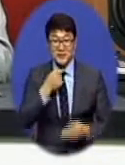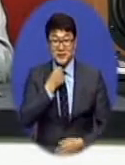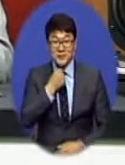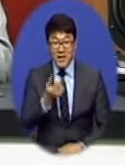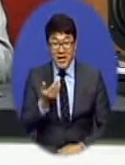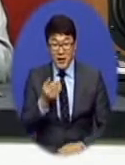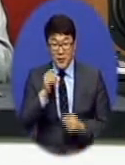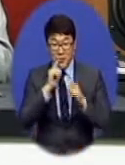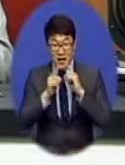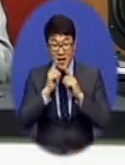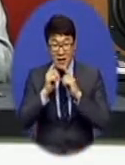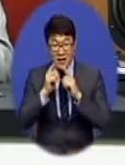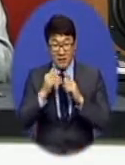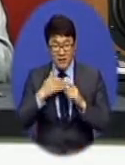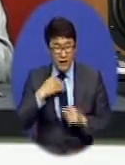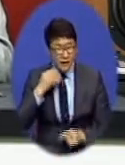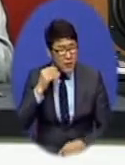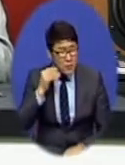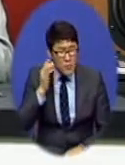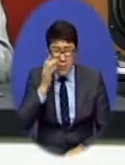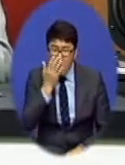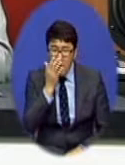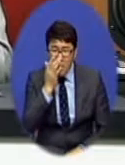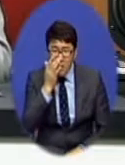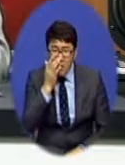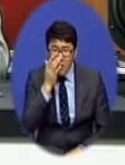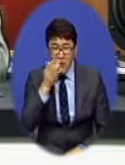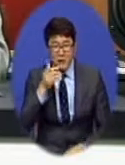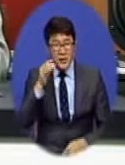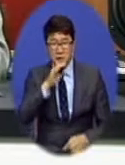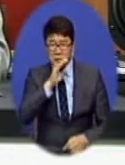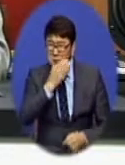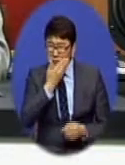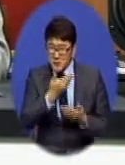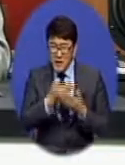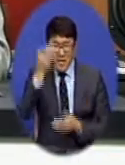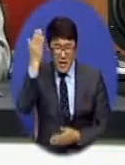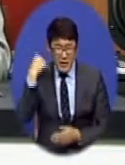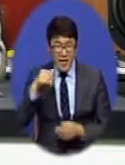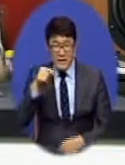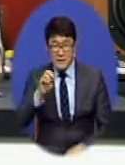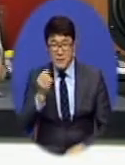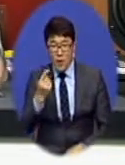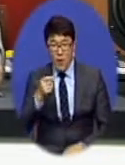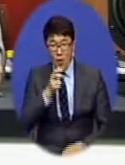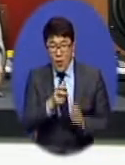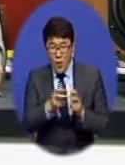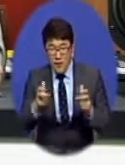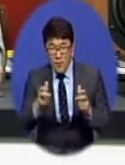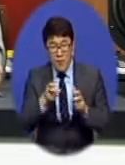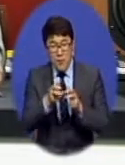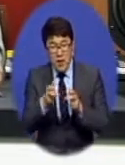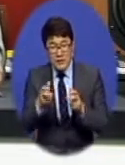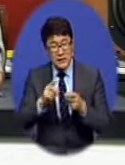아까 좀 전에 진행을 하다가 제가 잘 못 들었어요. 그래서 되게 중요한 옛날 과거의 그 금호고속까지는 잘 들었는데 버스 얘기를